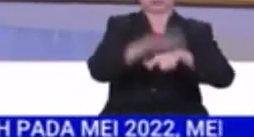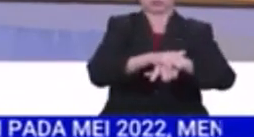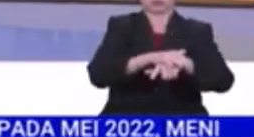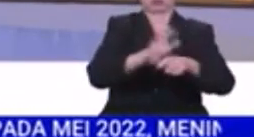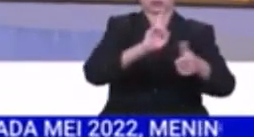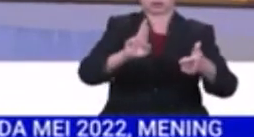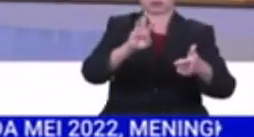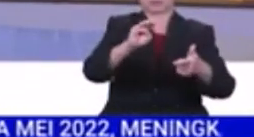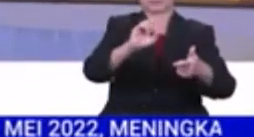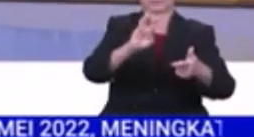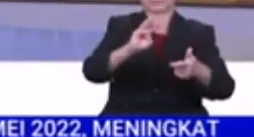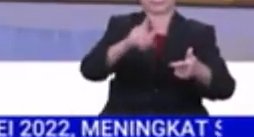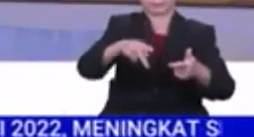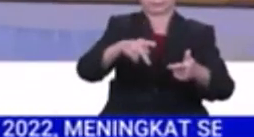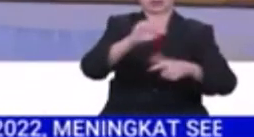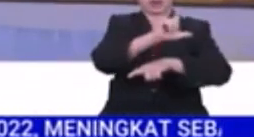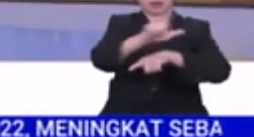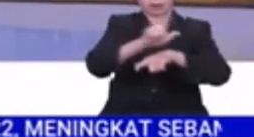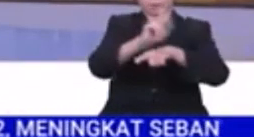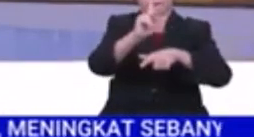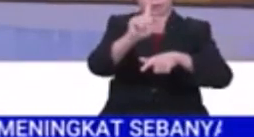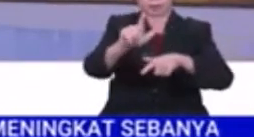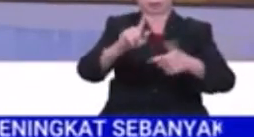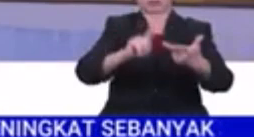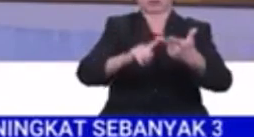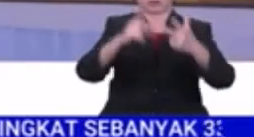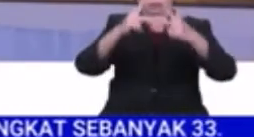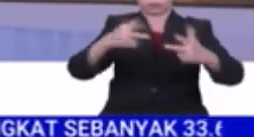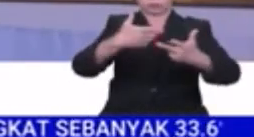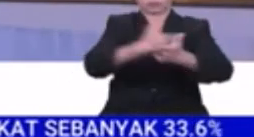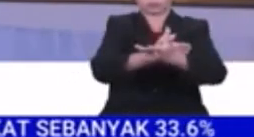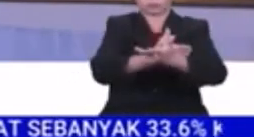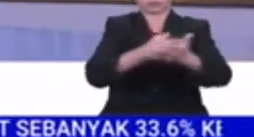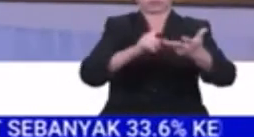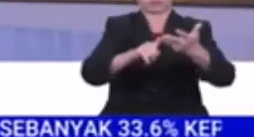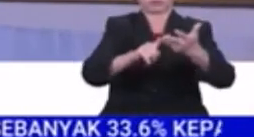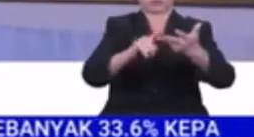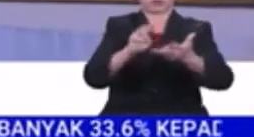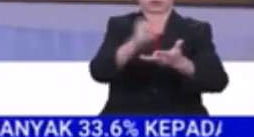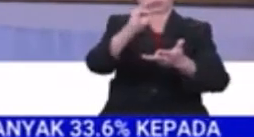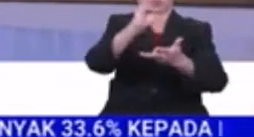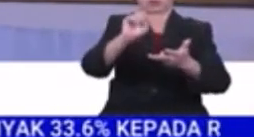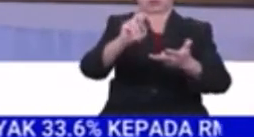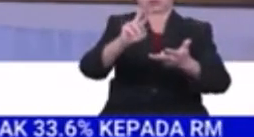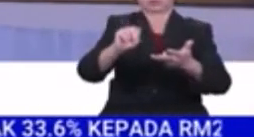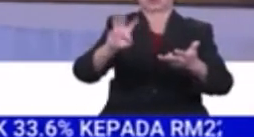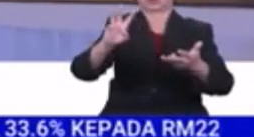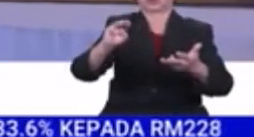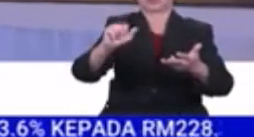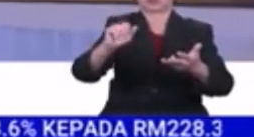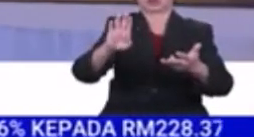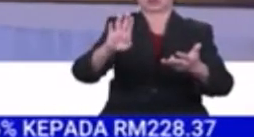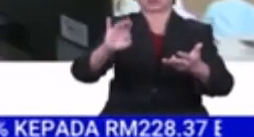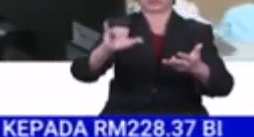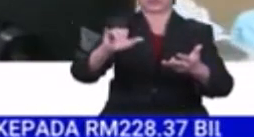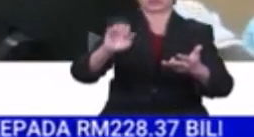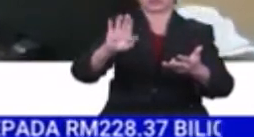Menengah agama Wiko Lumpur dan Labuan pondok modern al-baqarah dan Sunnah nabawiyyah